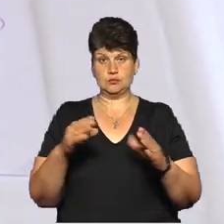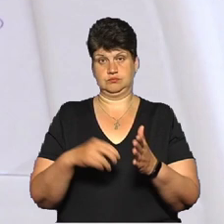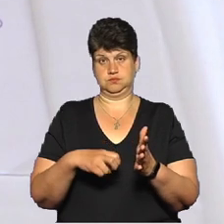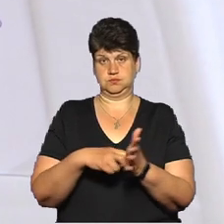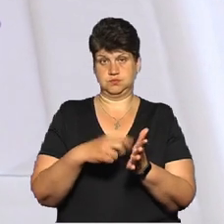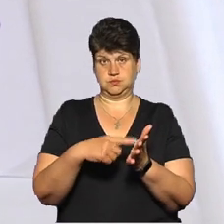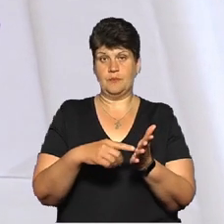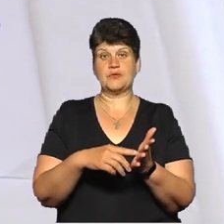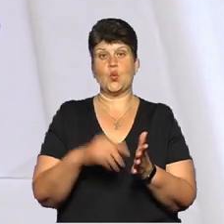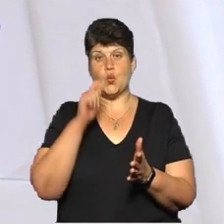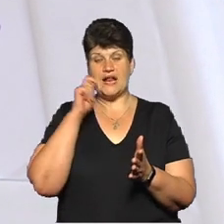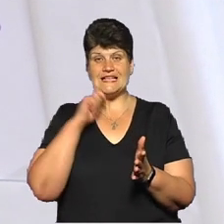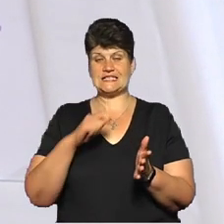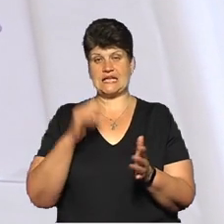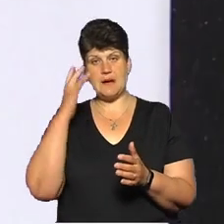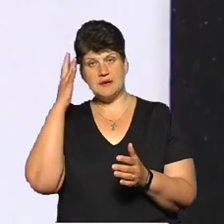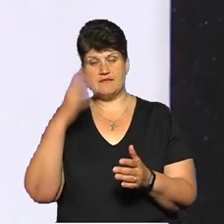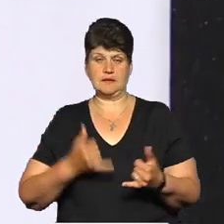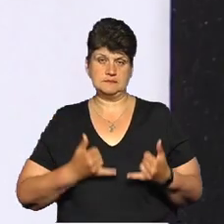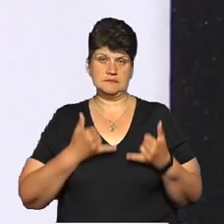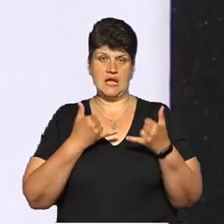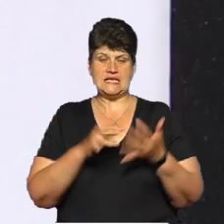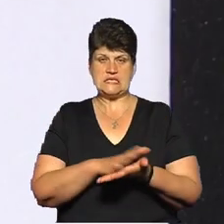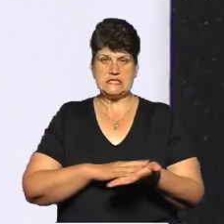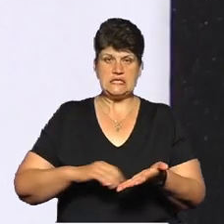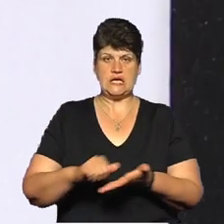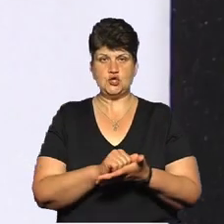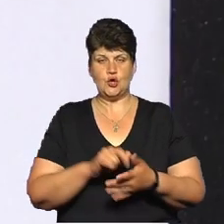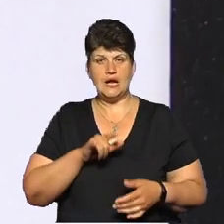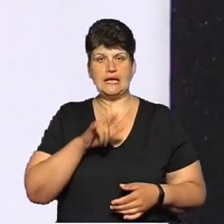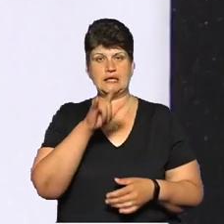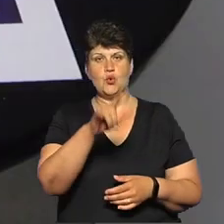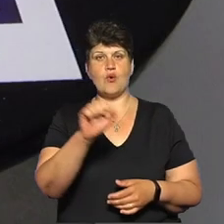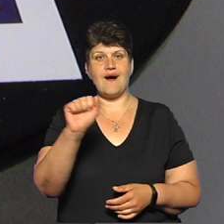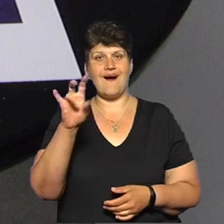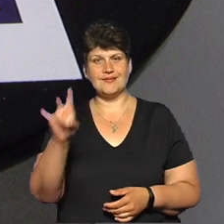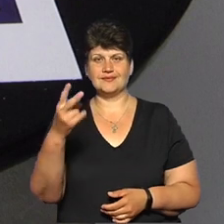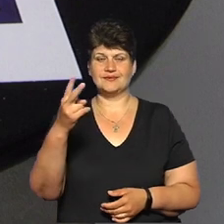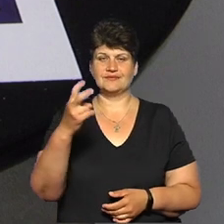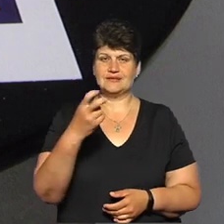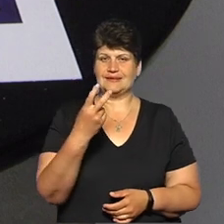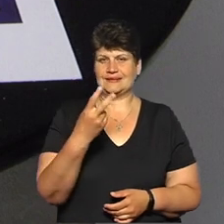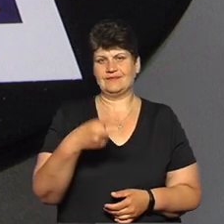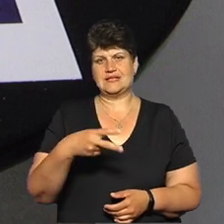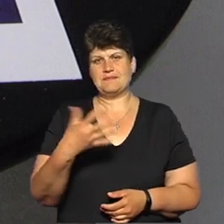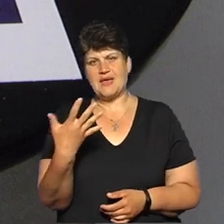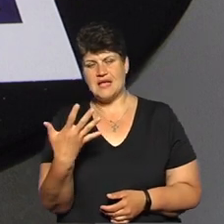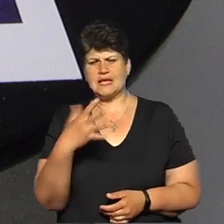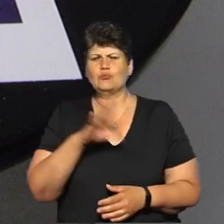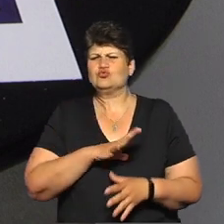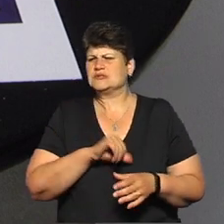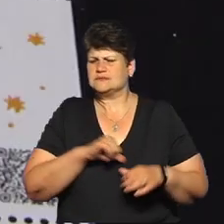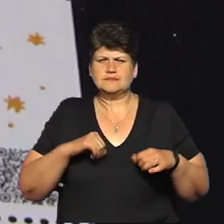Вона присвячена знищеному російською армією літаку Ан-225, який був найбільшим у світі. На марці –